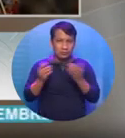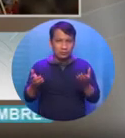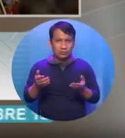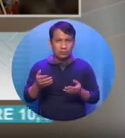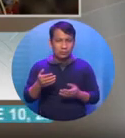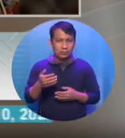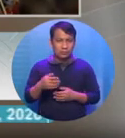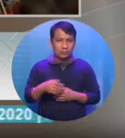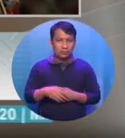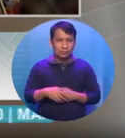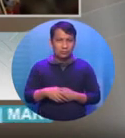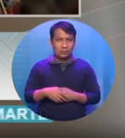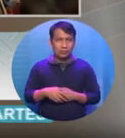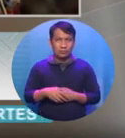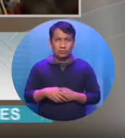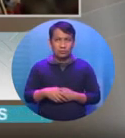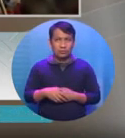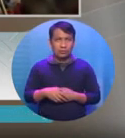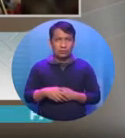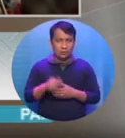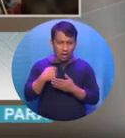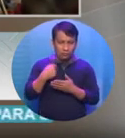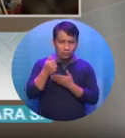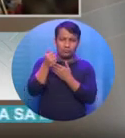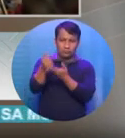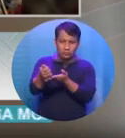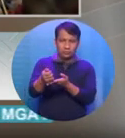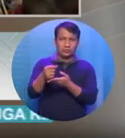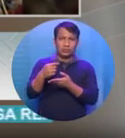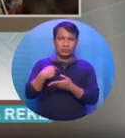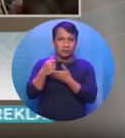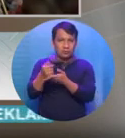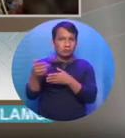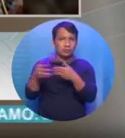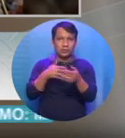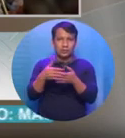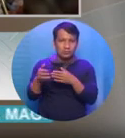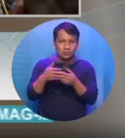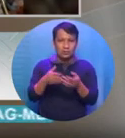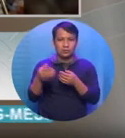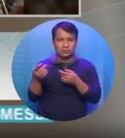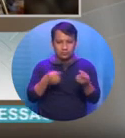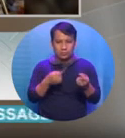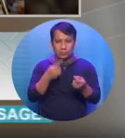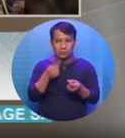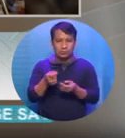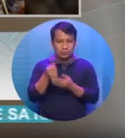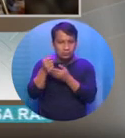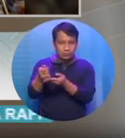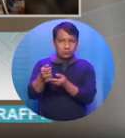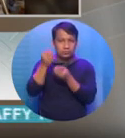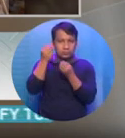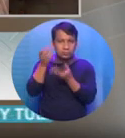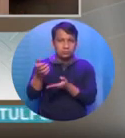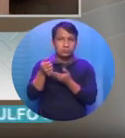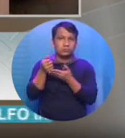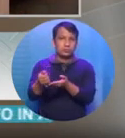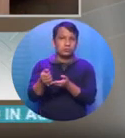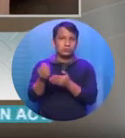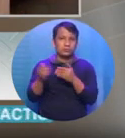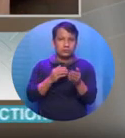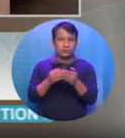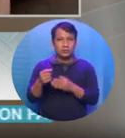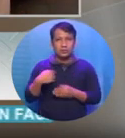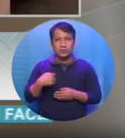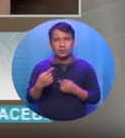akong isinusunura na lang ako sa kanila. Kahit anong sinasabi nila sa akin. Kasi alam ko naman na anong